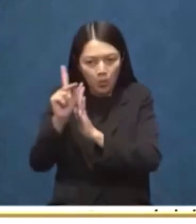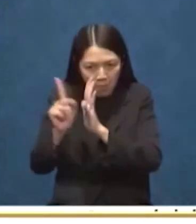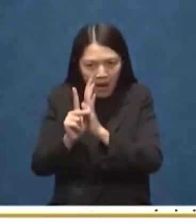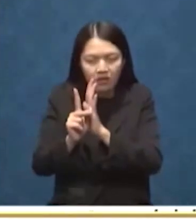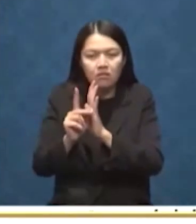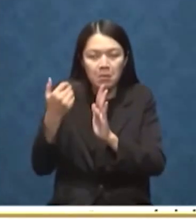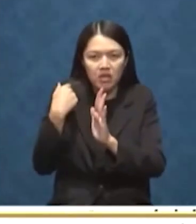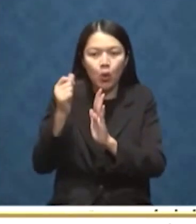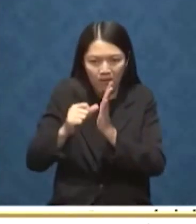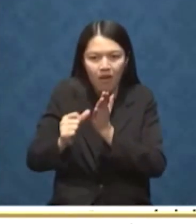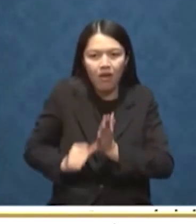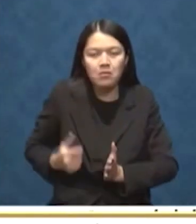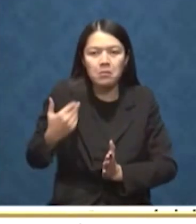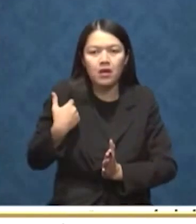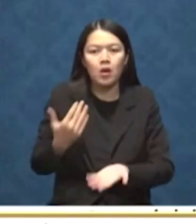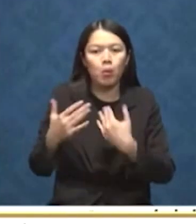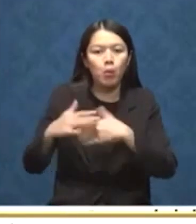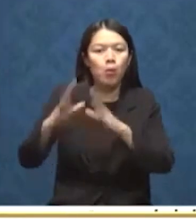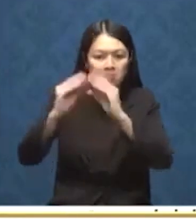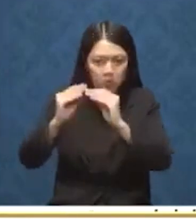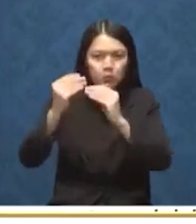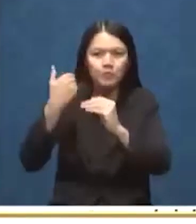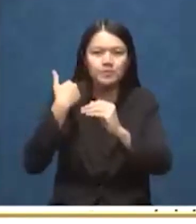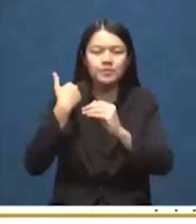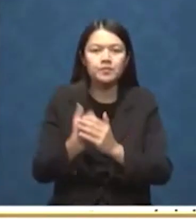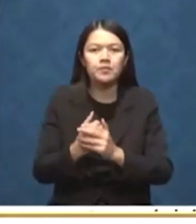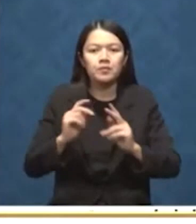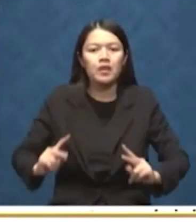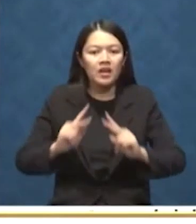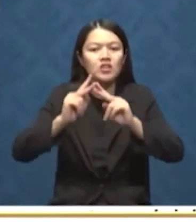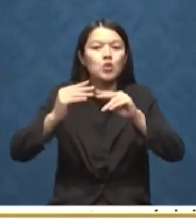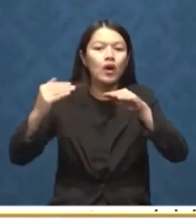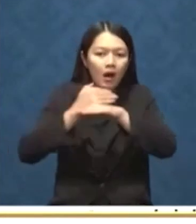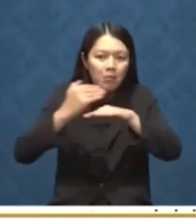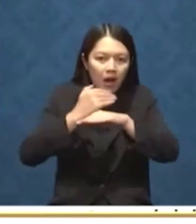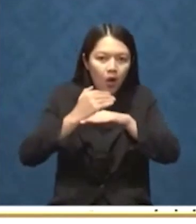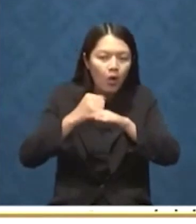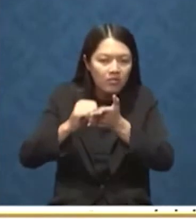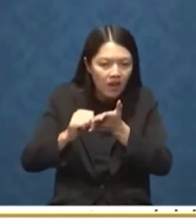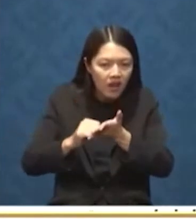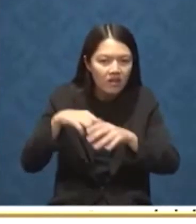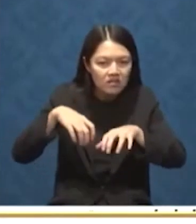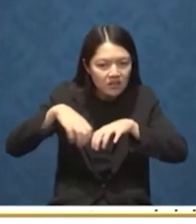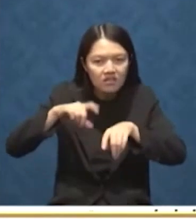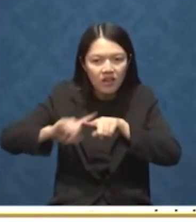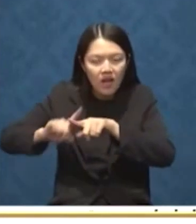ไม่ อยทผมเคยเข้าร่วมปชมกับท่านกระสวความนาคมเดินหนาไปถึไหน ต้แ้ำเ entertained soit